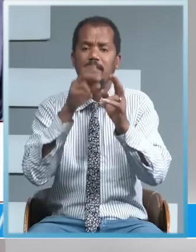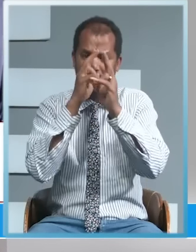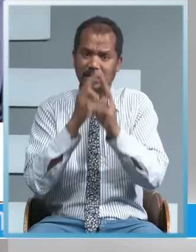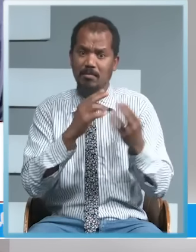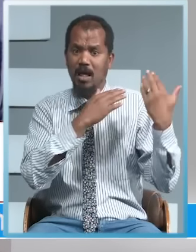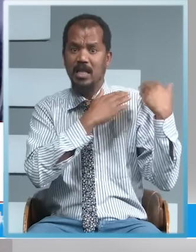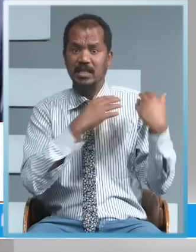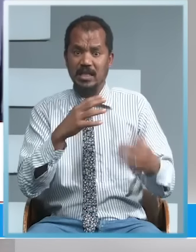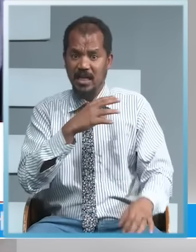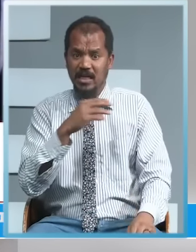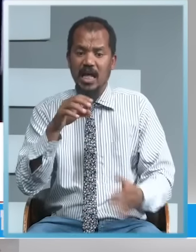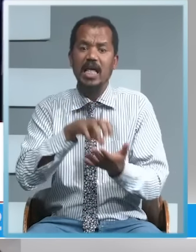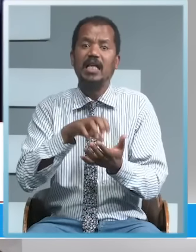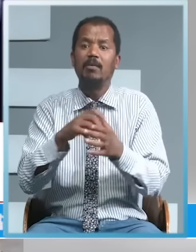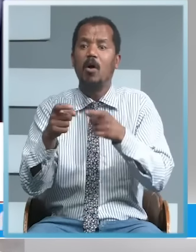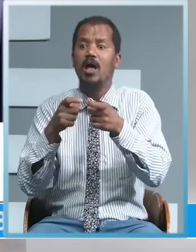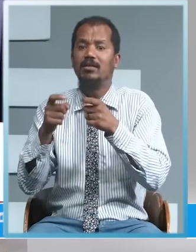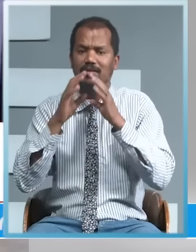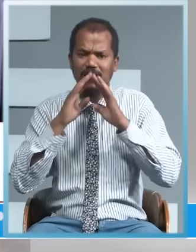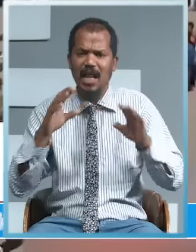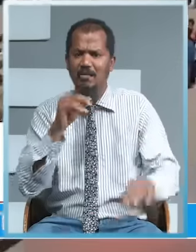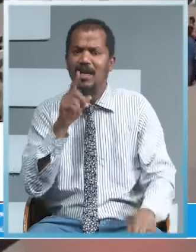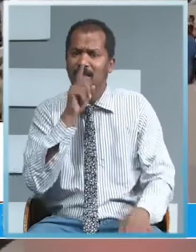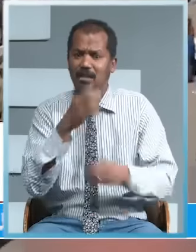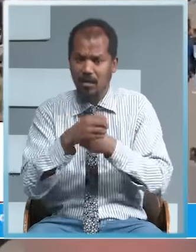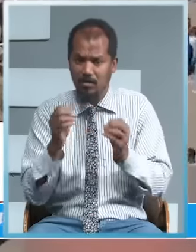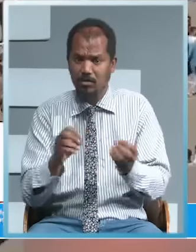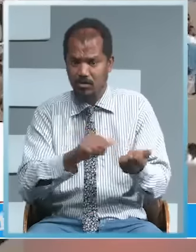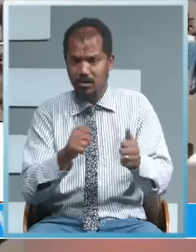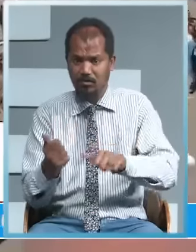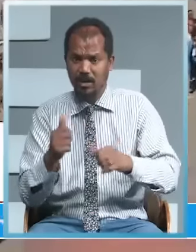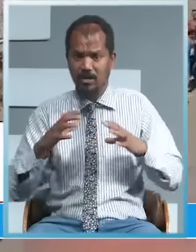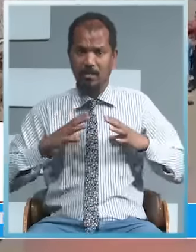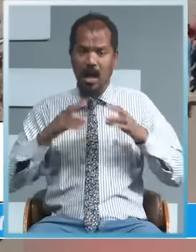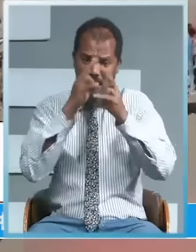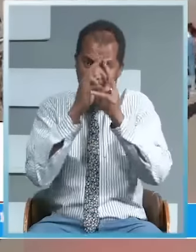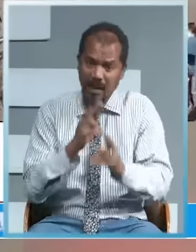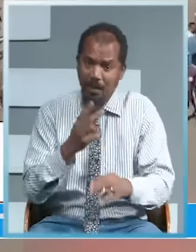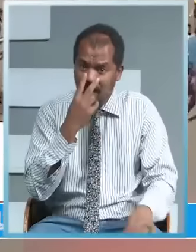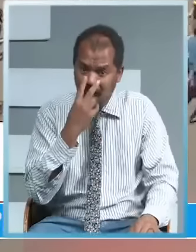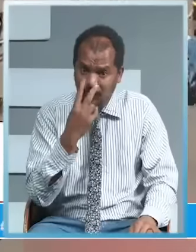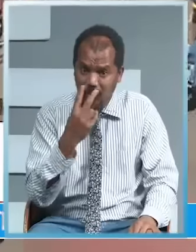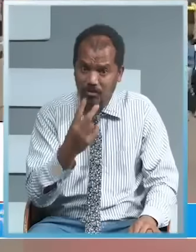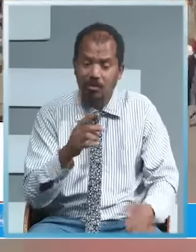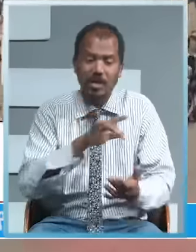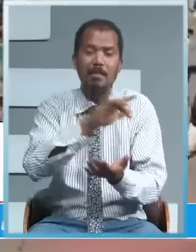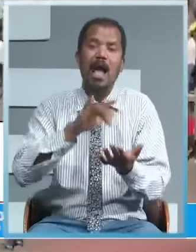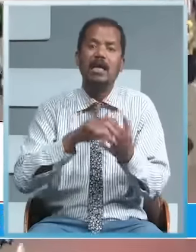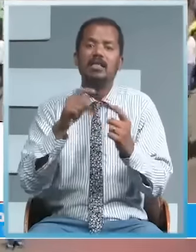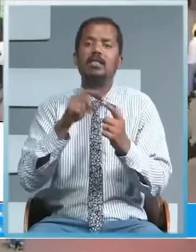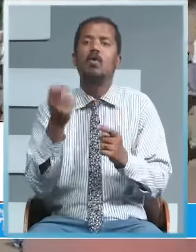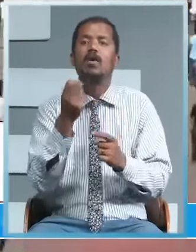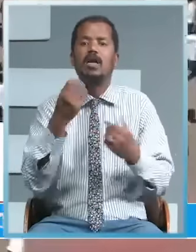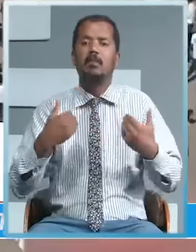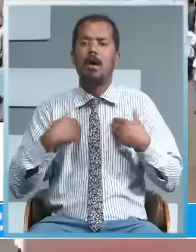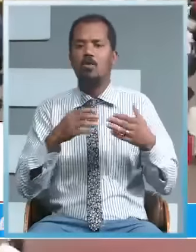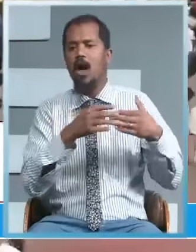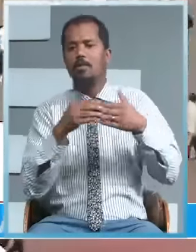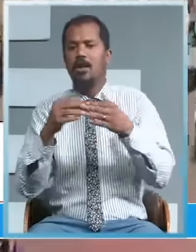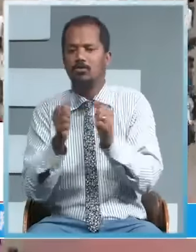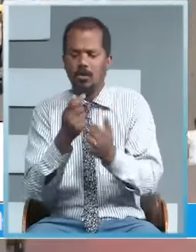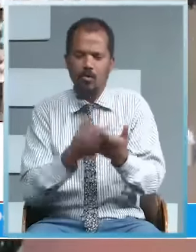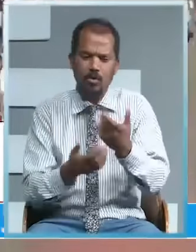ማስከበር ባለስልጣንና የከተማ አስተዳደሩ ሰላምና ጸጥታ ቢሮ የጥምቀት በዓል አከባበርን አስመልክቶ ከማዕከል እስከ ወረዳ ካሉ አመራሮች